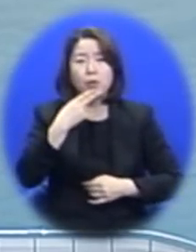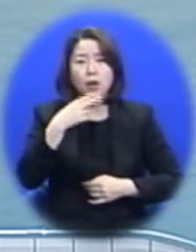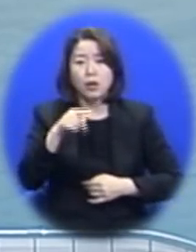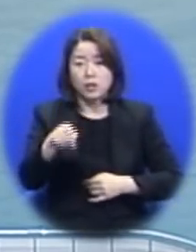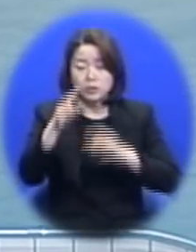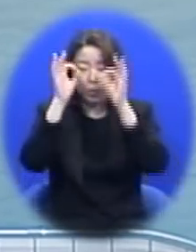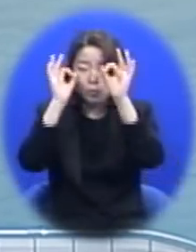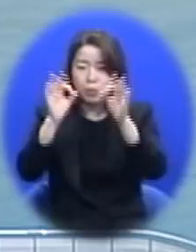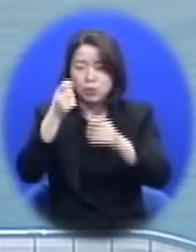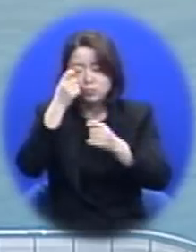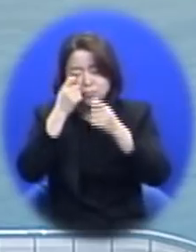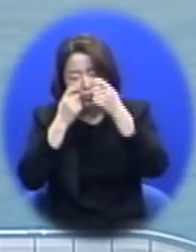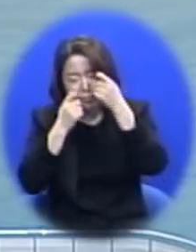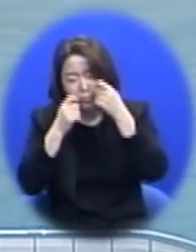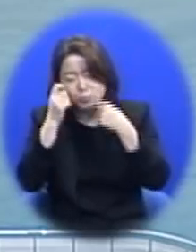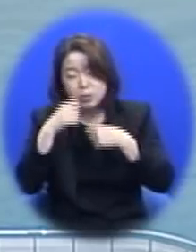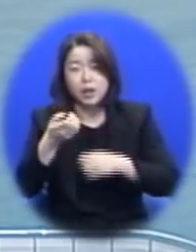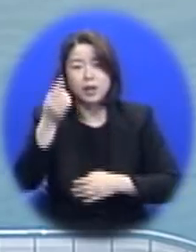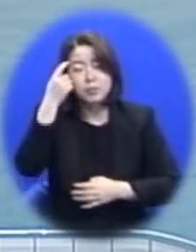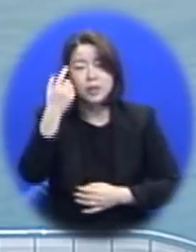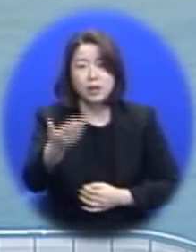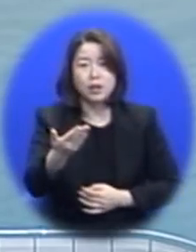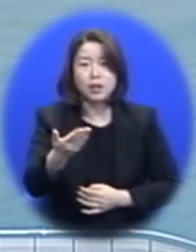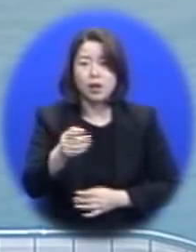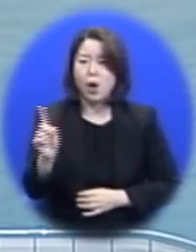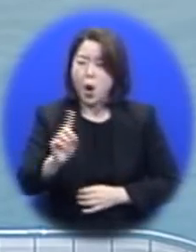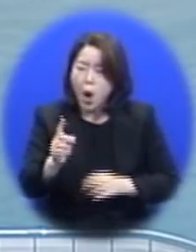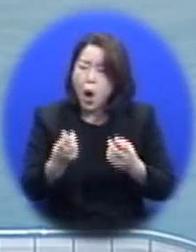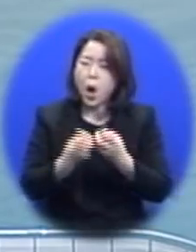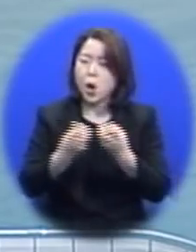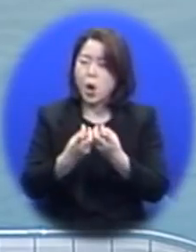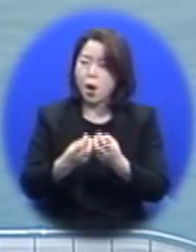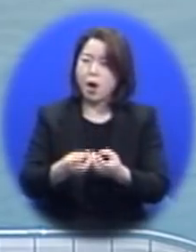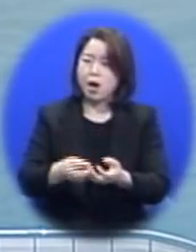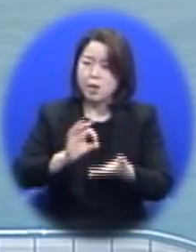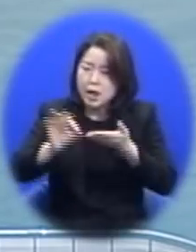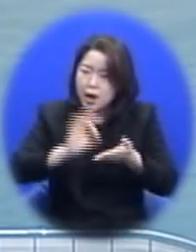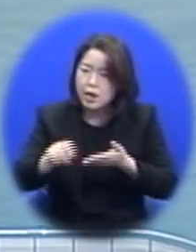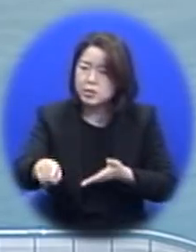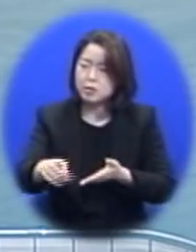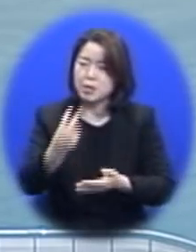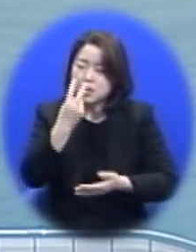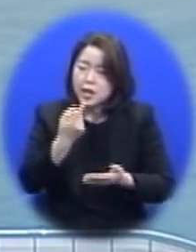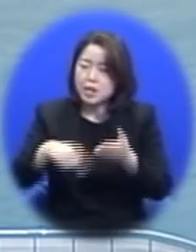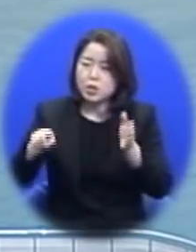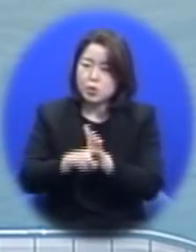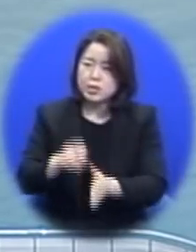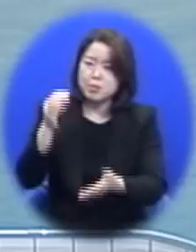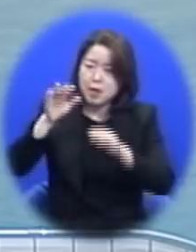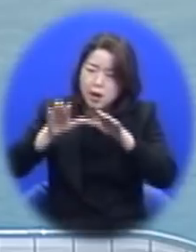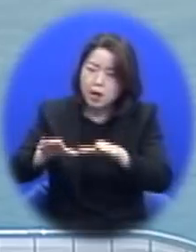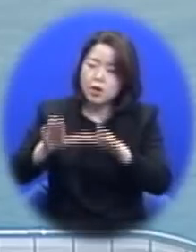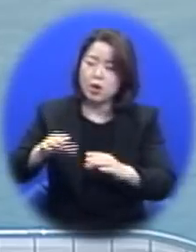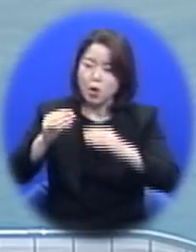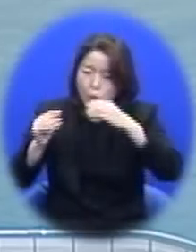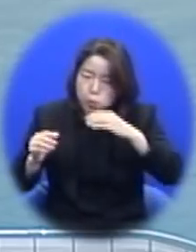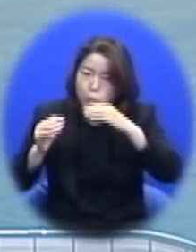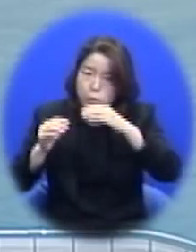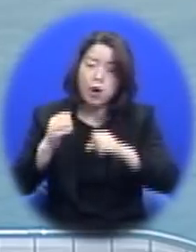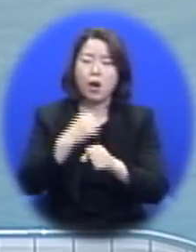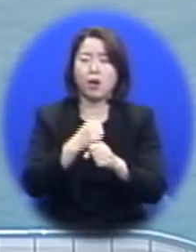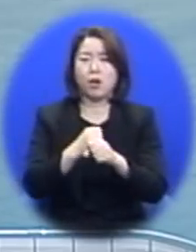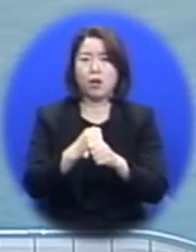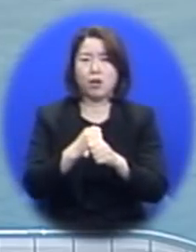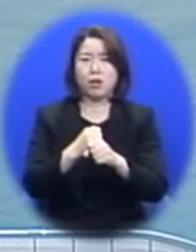슬퍼합니까? 어떻든지 그 사람 살려내려고 인공호흡을 하고 안타까워서 발버둥 치잖아요. 지금